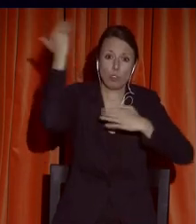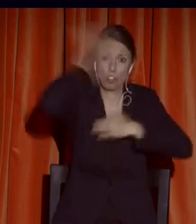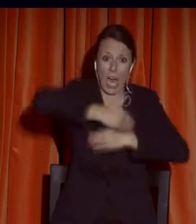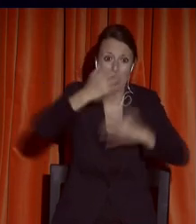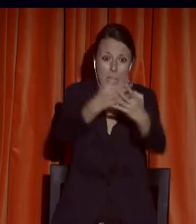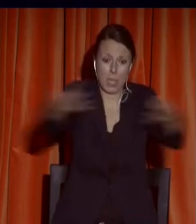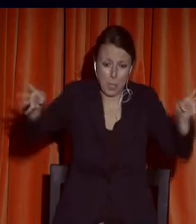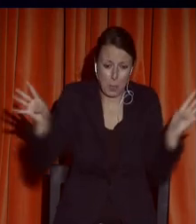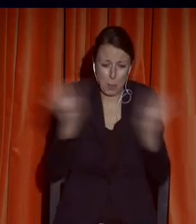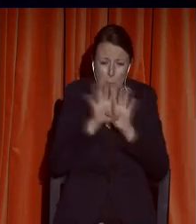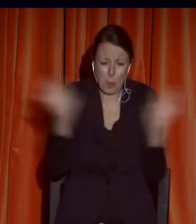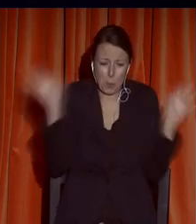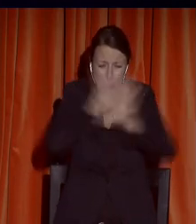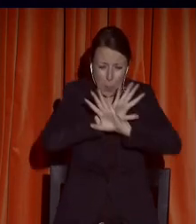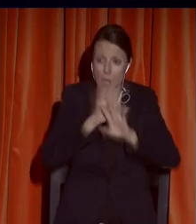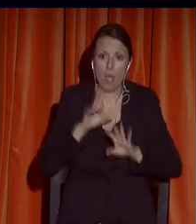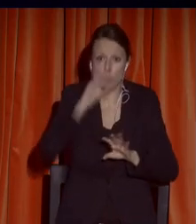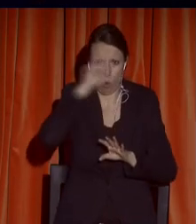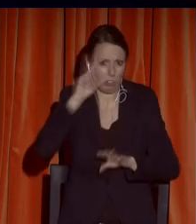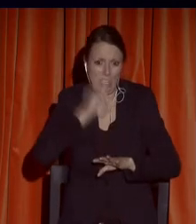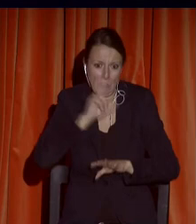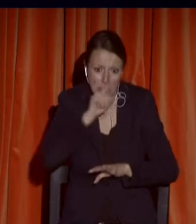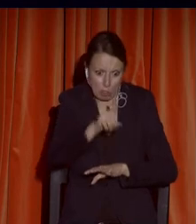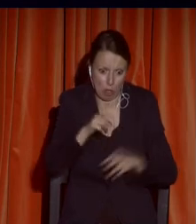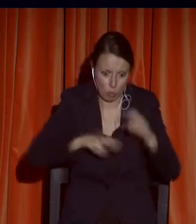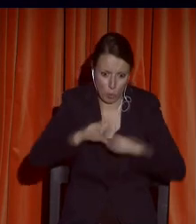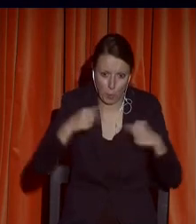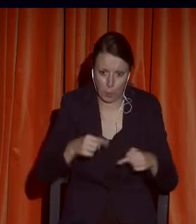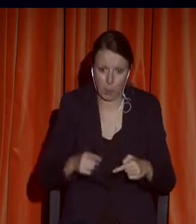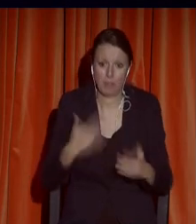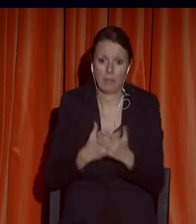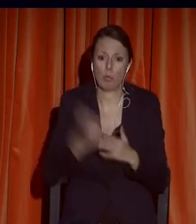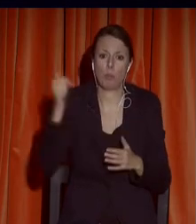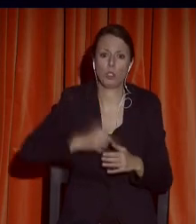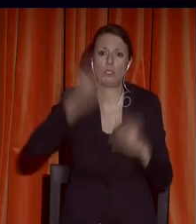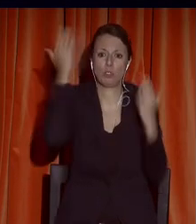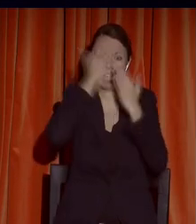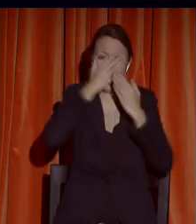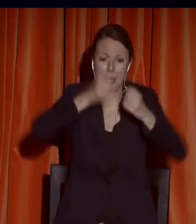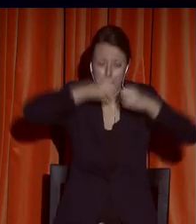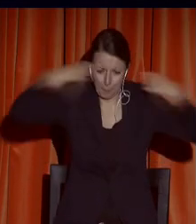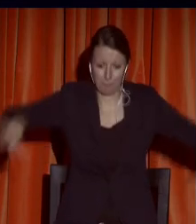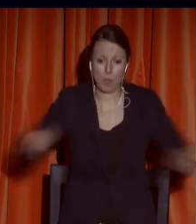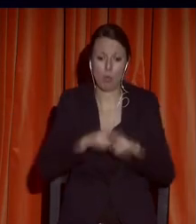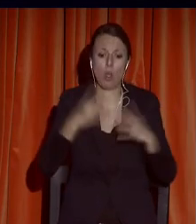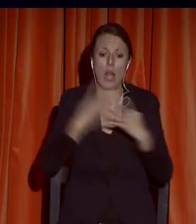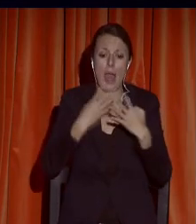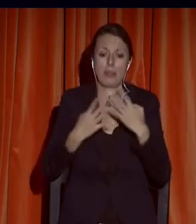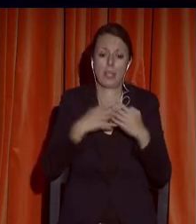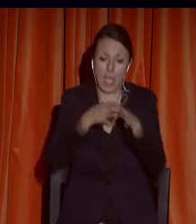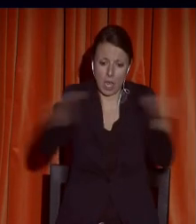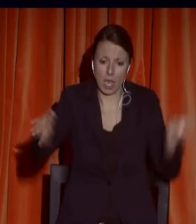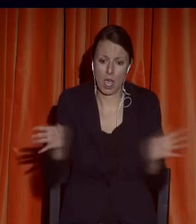troszkę odsłonić te czarne szyby i spróbować powiększyć tę klatkę lub też ją otworzyć, żeby wyjść do